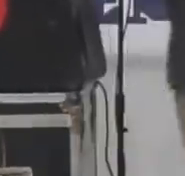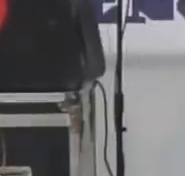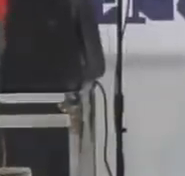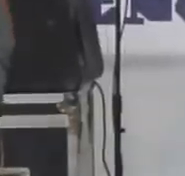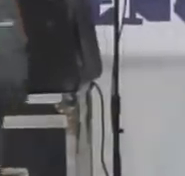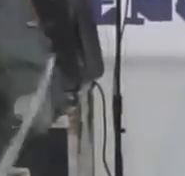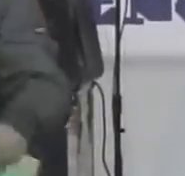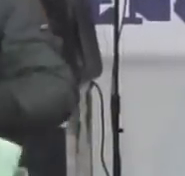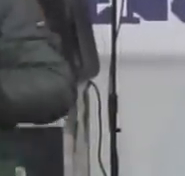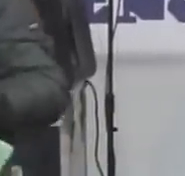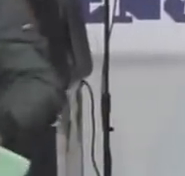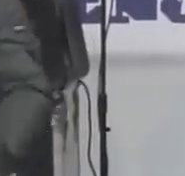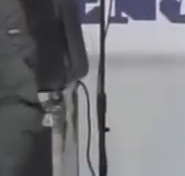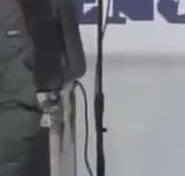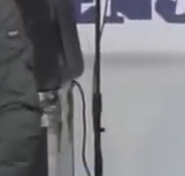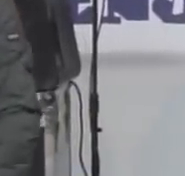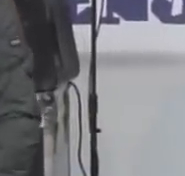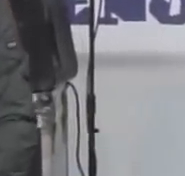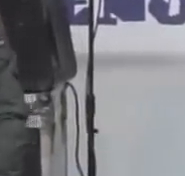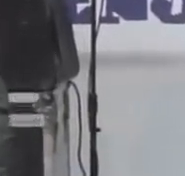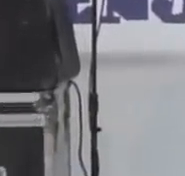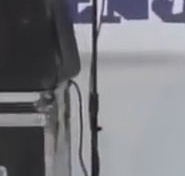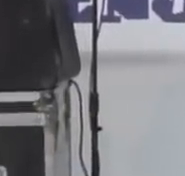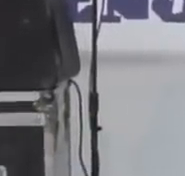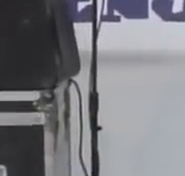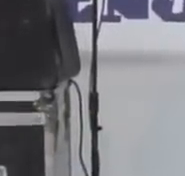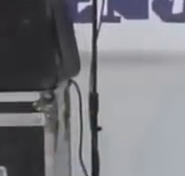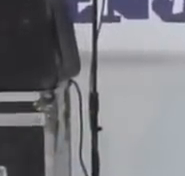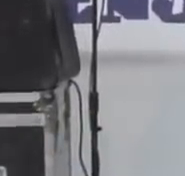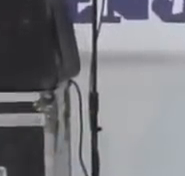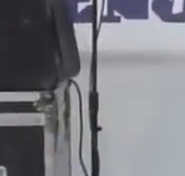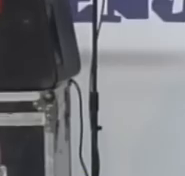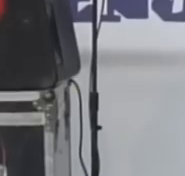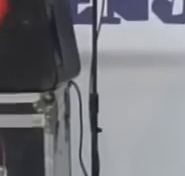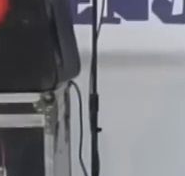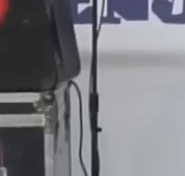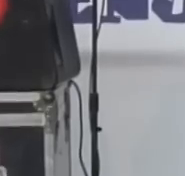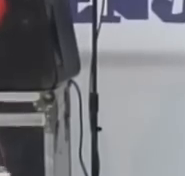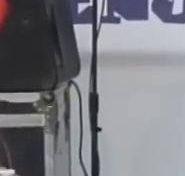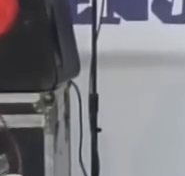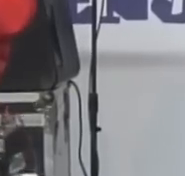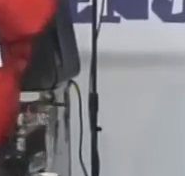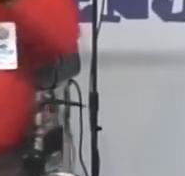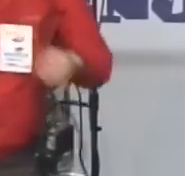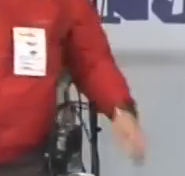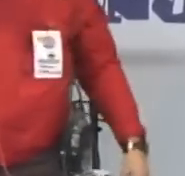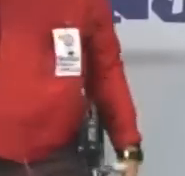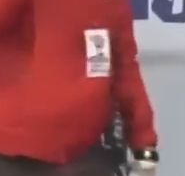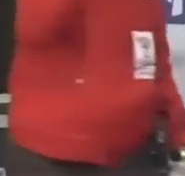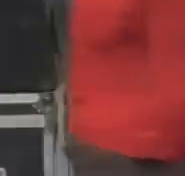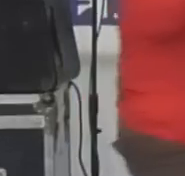non è un caso che siamo qua. Io vedo in un angolo, saranno 3 metri quadri, sulla destra è vuoto.